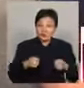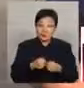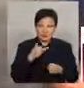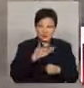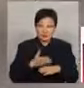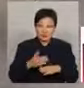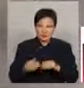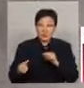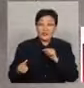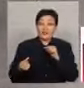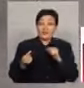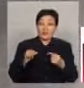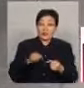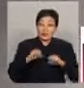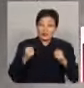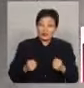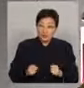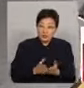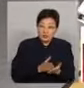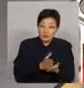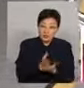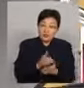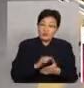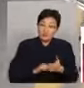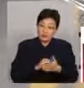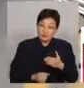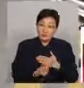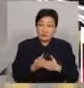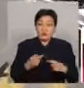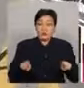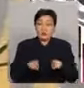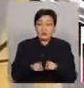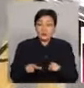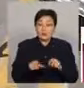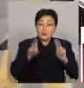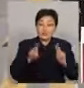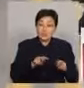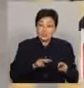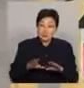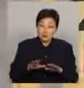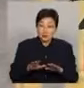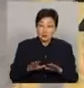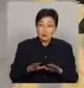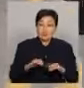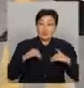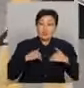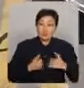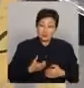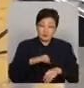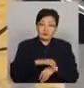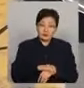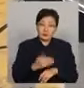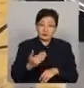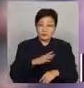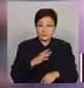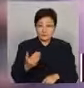көбі қарама-қарсы бағытқа жоғары жылдамдықпен шығып кетуінен болады дейді. Міне дәл қазір сондай жол ережесінің сақталмауынан қайғылы жағдай орын алды